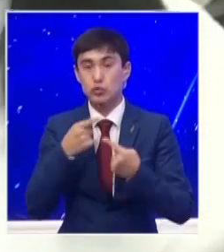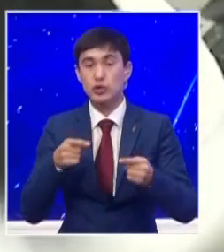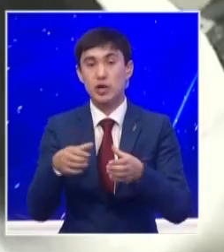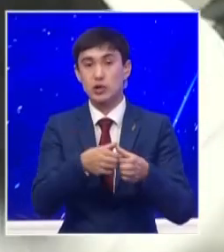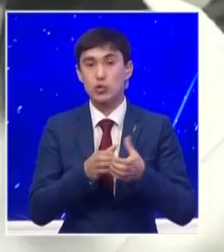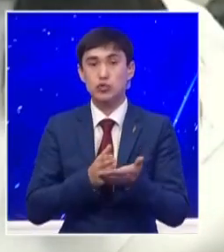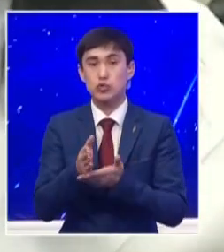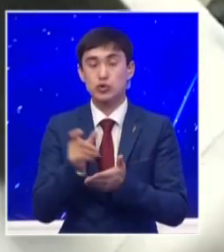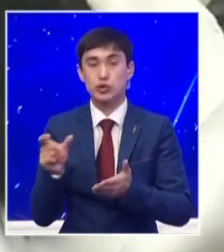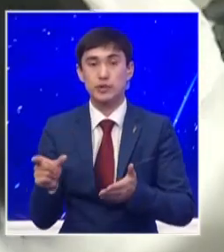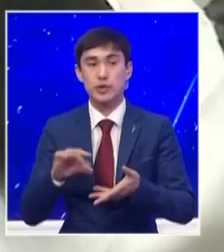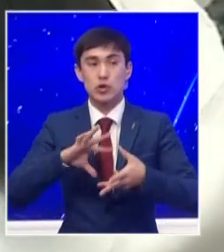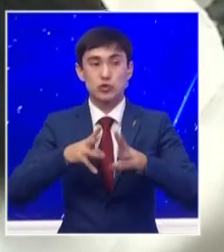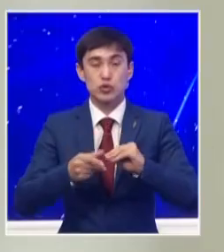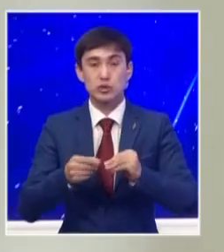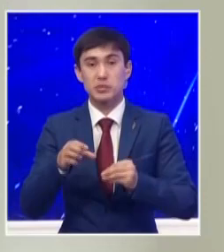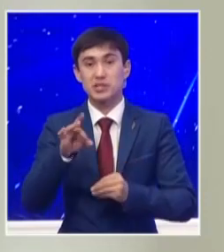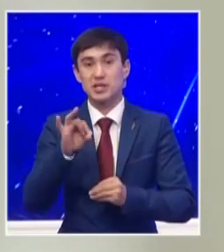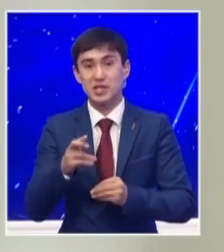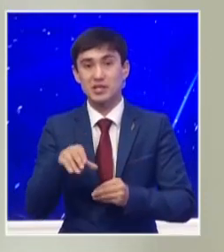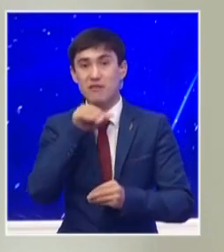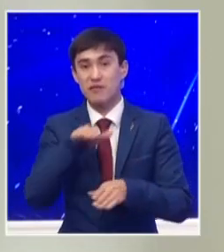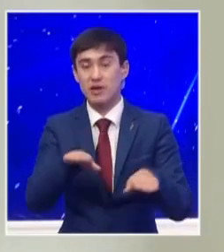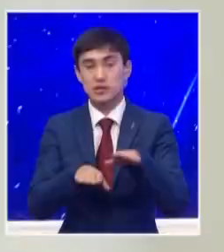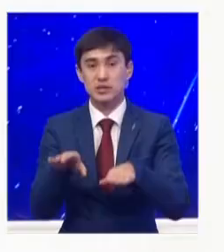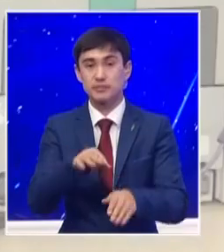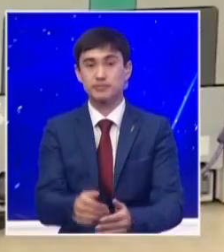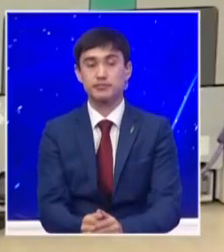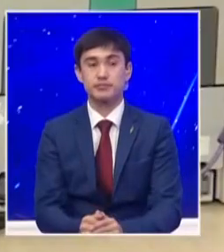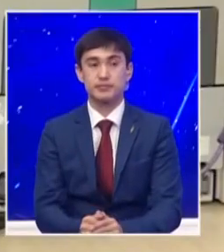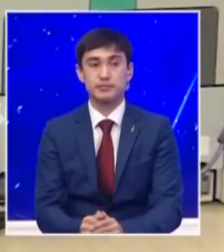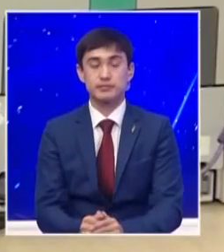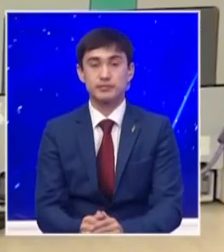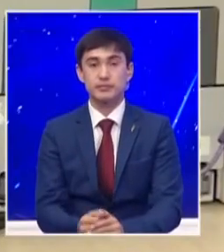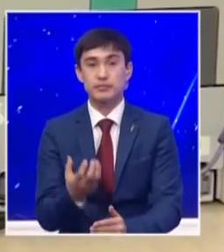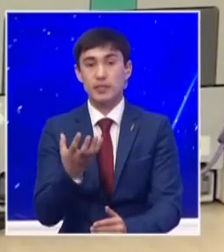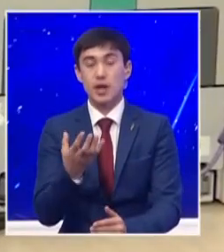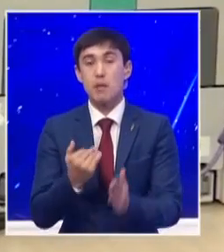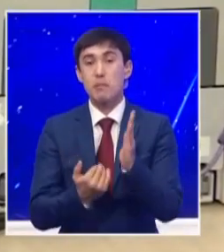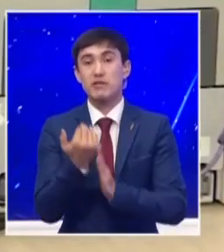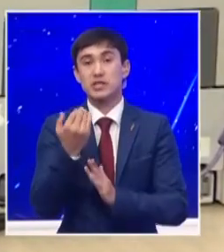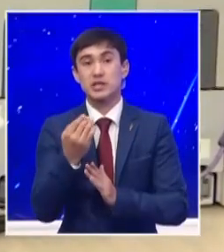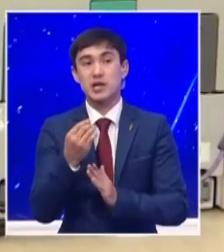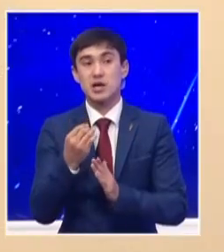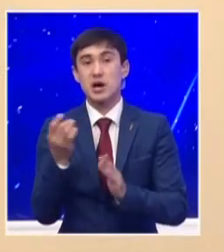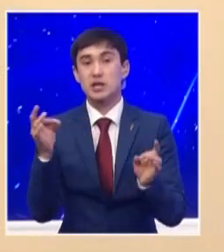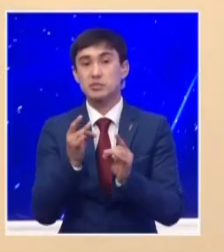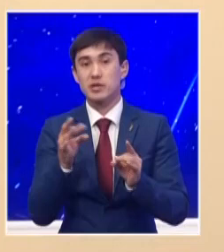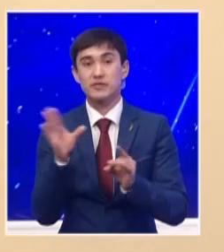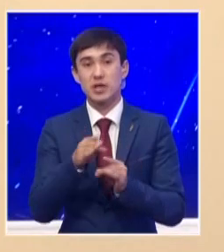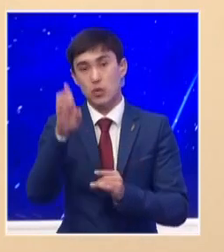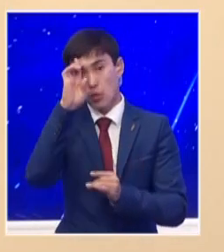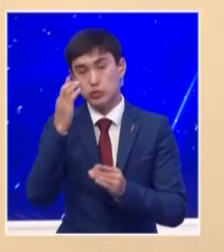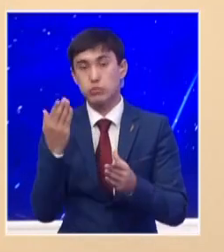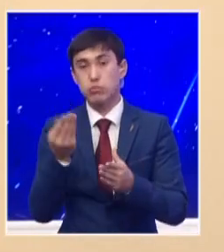категорий служащих с учётом меж рядной системы квалификаций Кроме того повышены размеры всех видов государственных